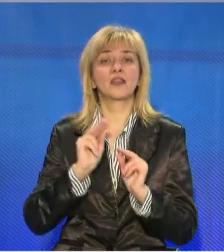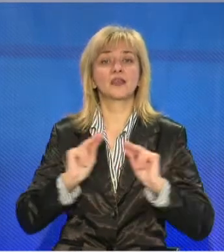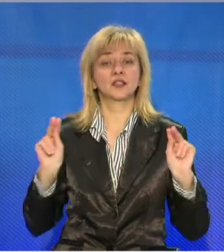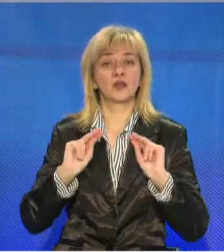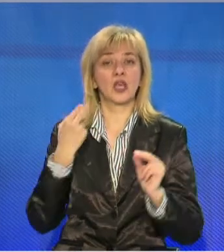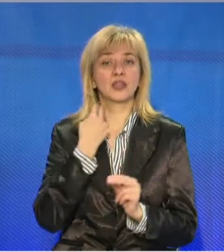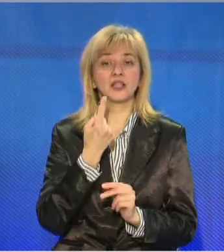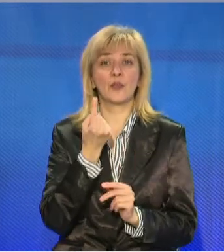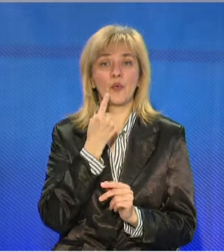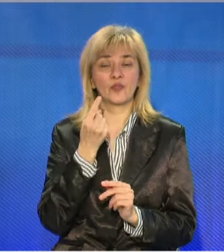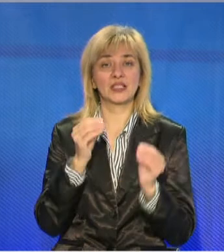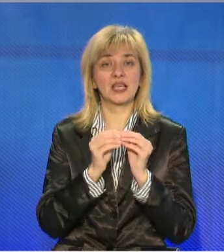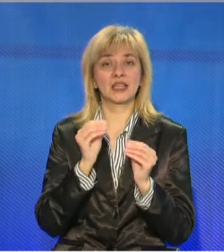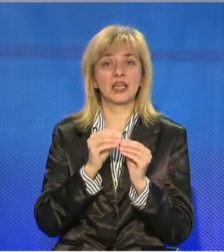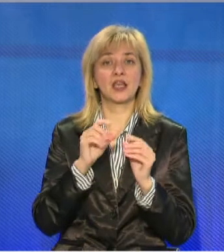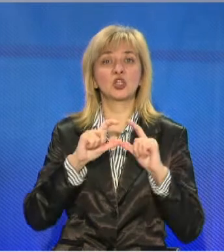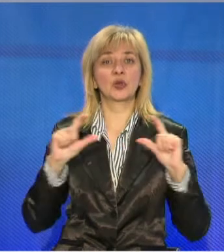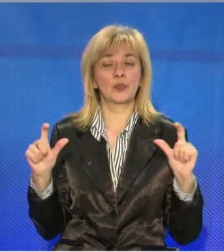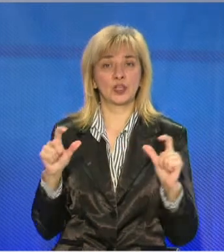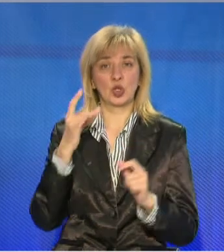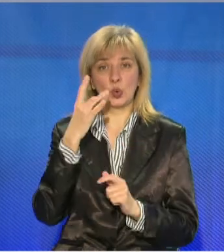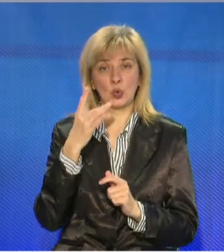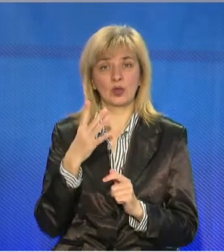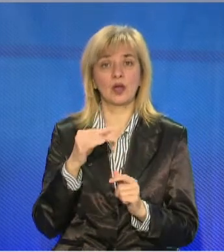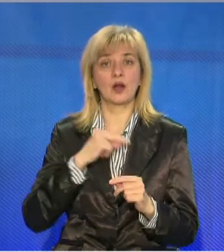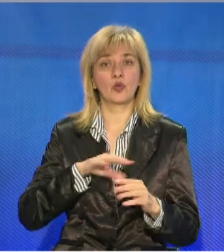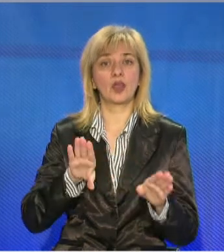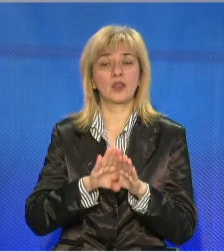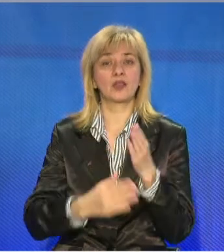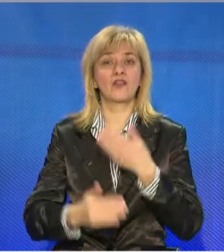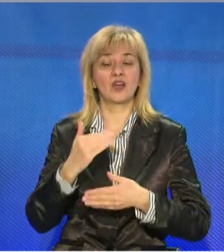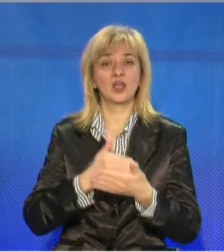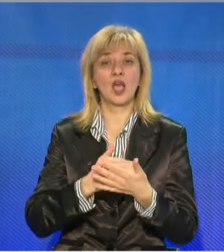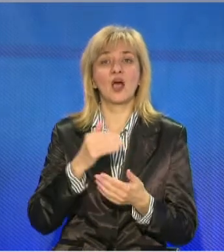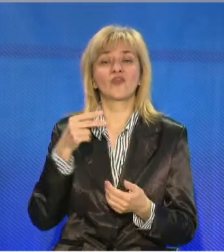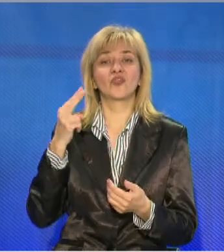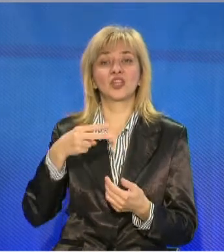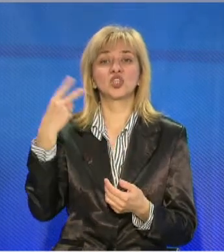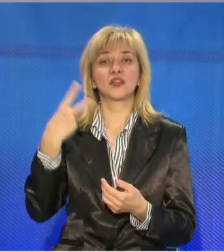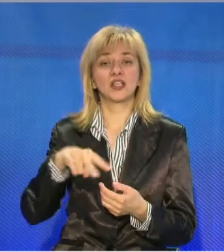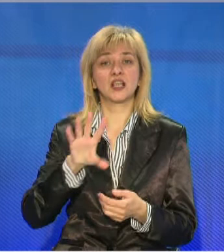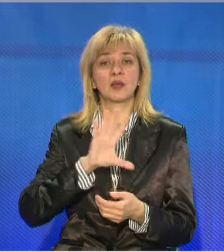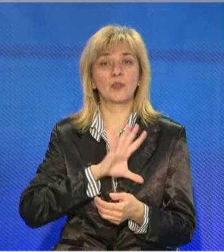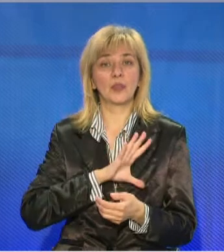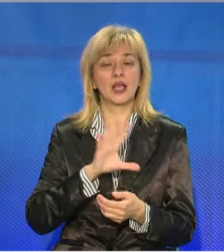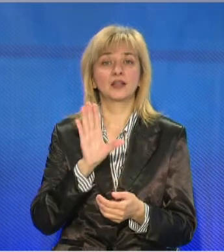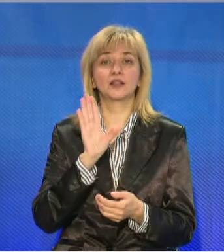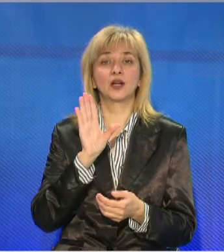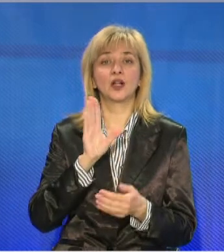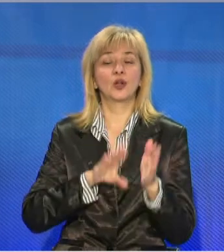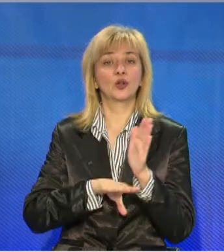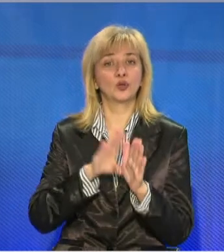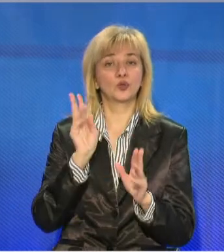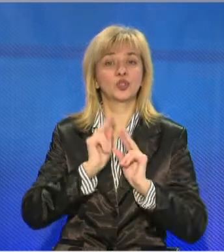Гродна, працуе на такі высокі вынік. У 2020-м Гродзенка стала лепшай у вобласці сярод выкладчыкаў замежных моваў, а